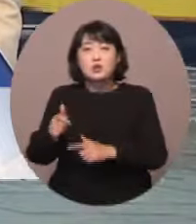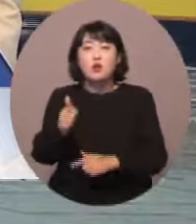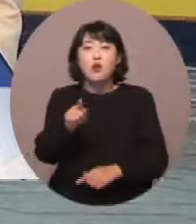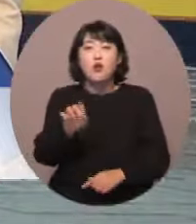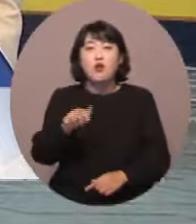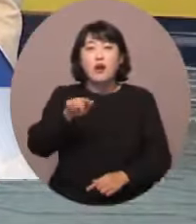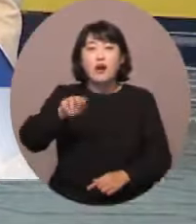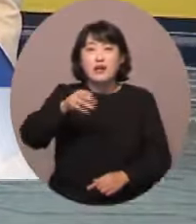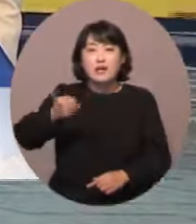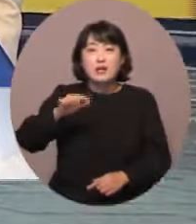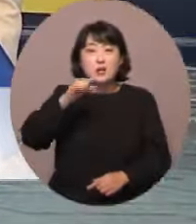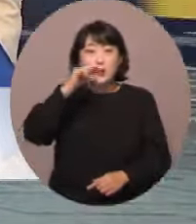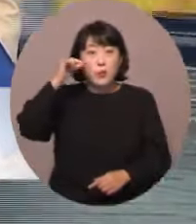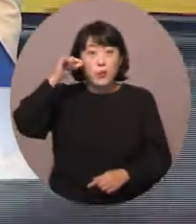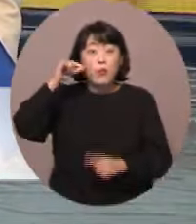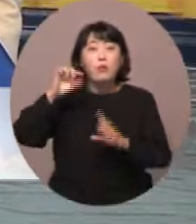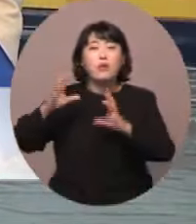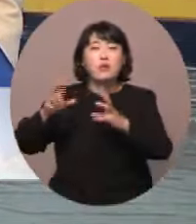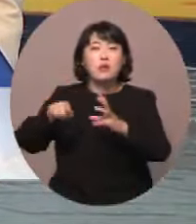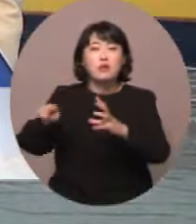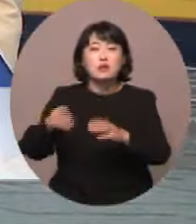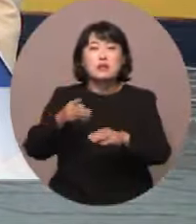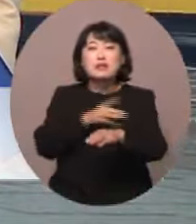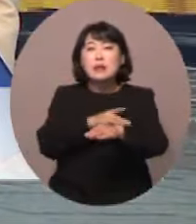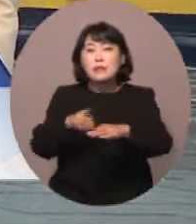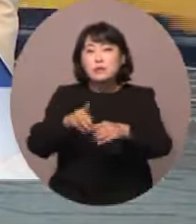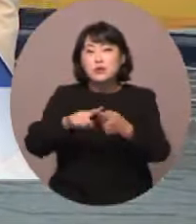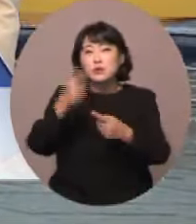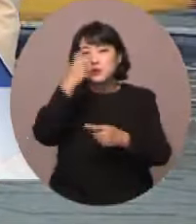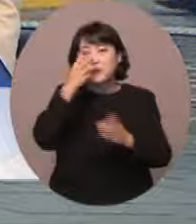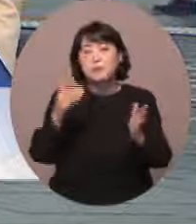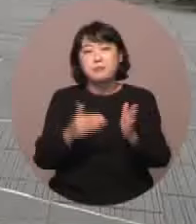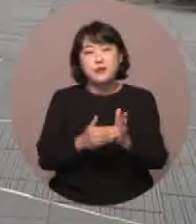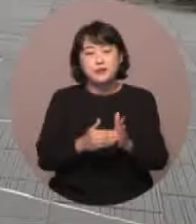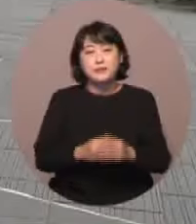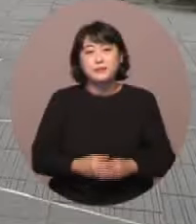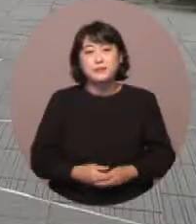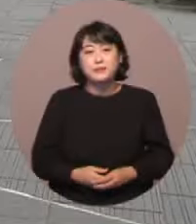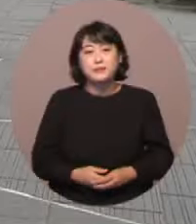헝가리의 트램역을 취재했습니다. 김광현 기자입니다.